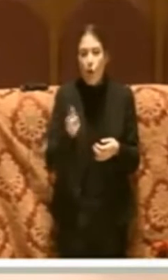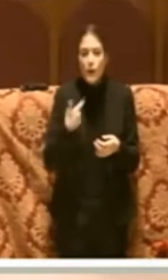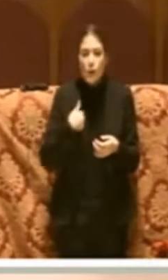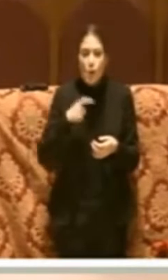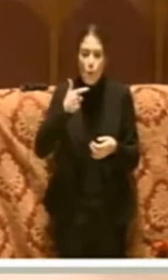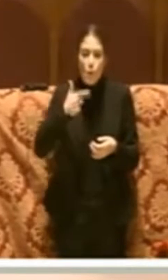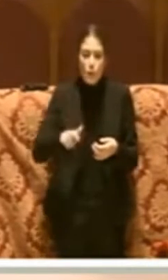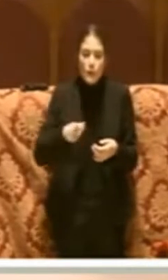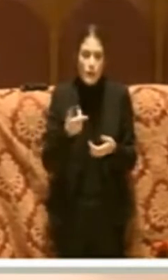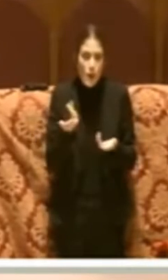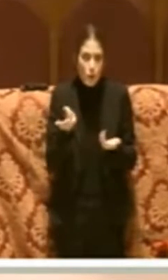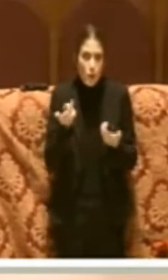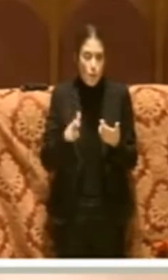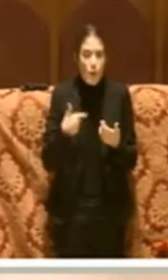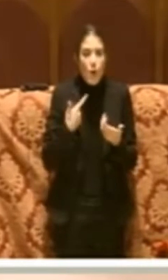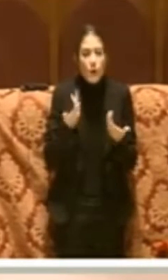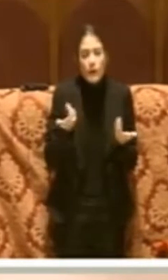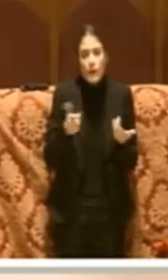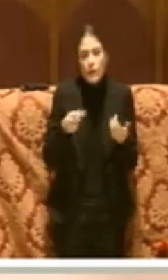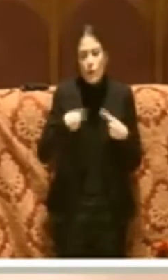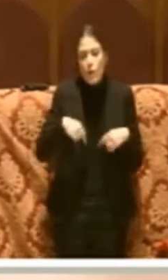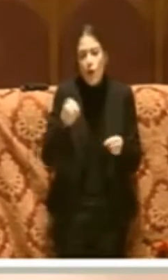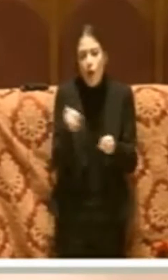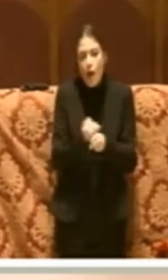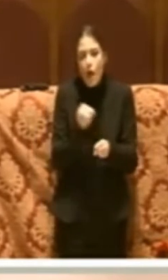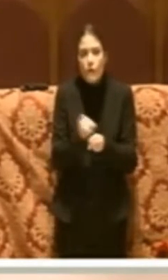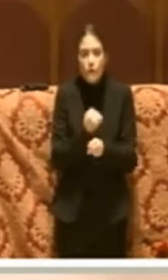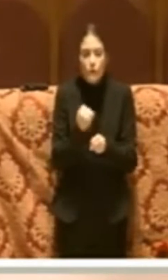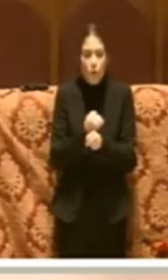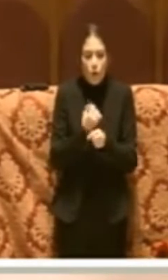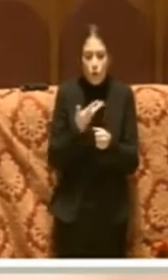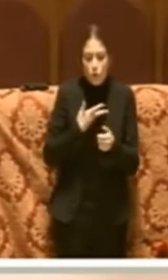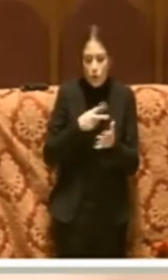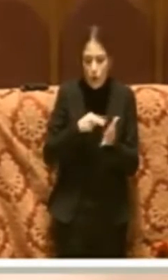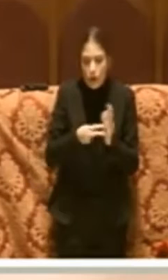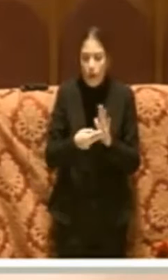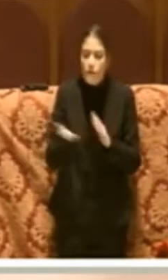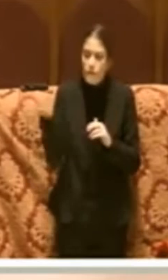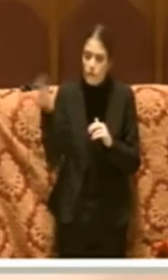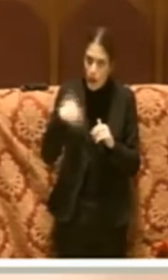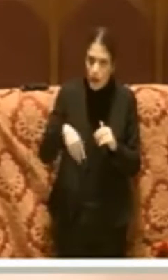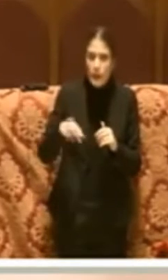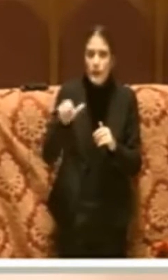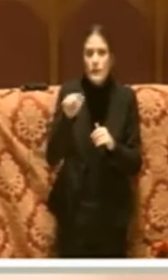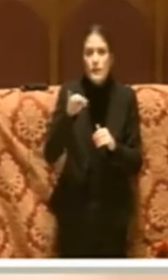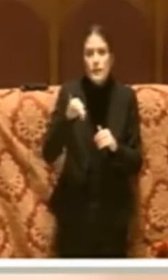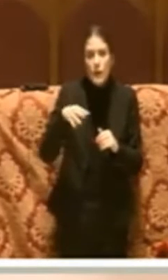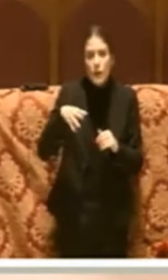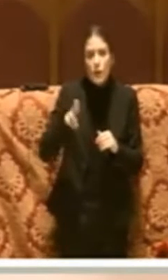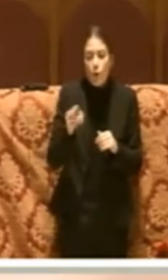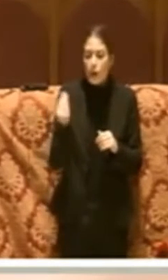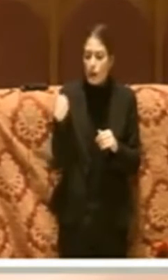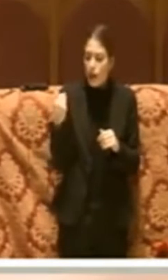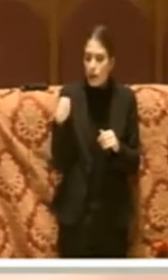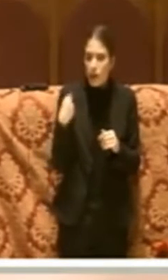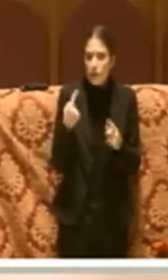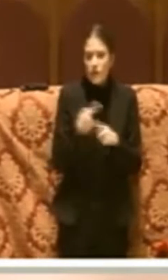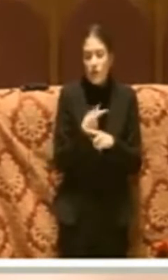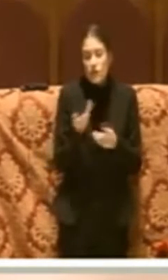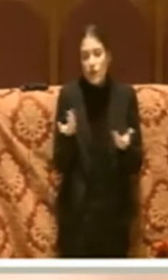sopra ci stiamo lavorando ci sono i tecnici venite al simu chiedeteci invece di fare qui